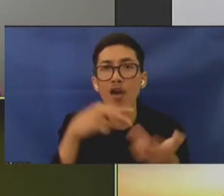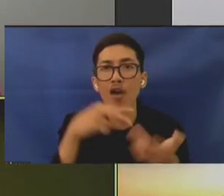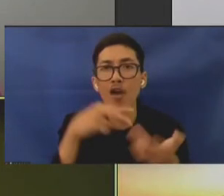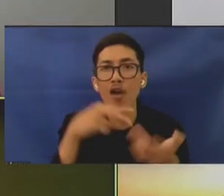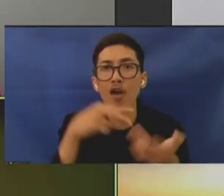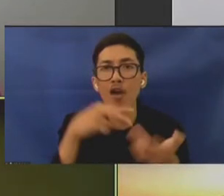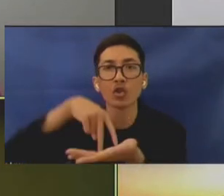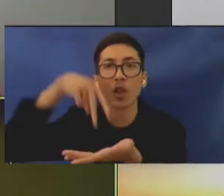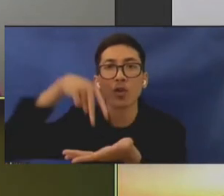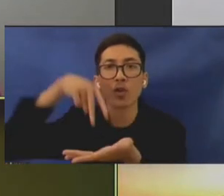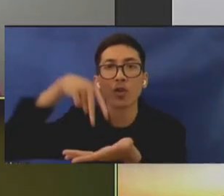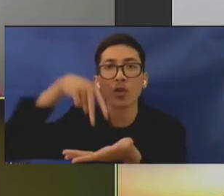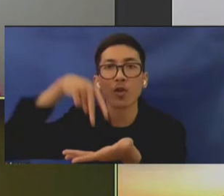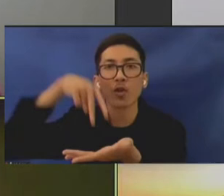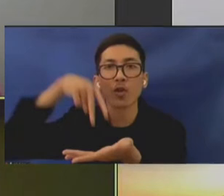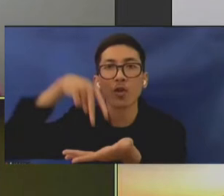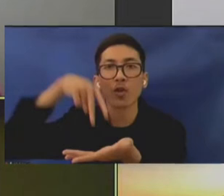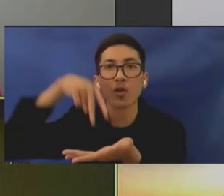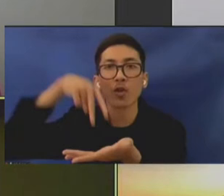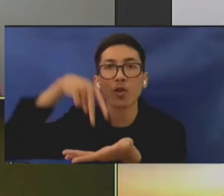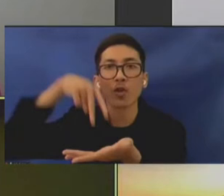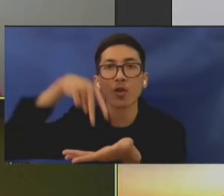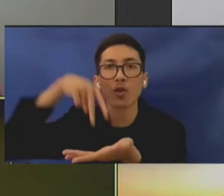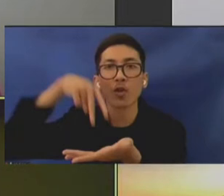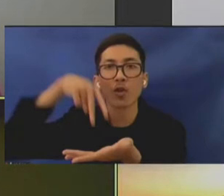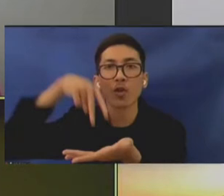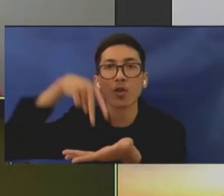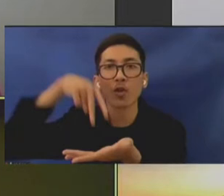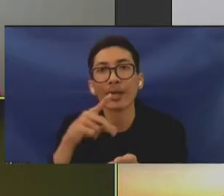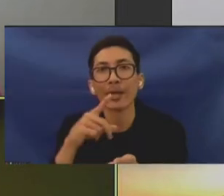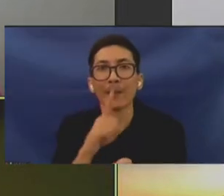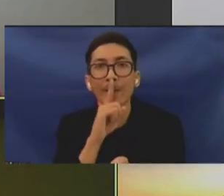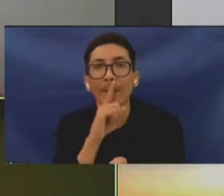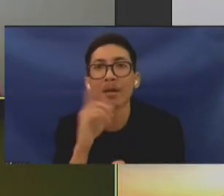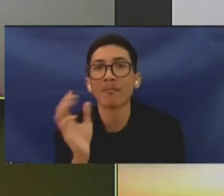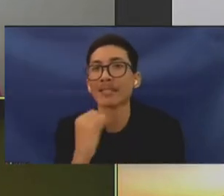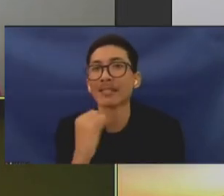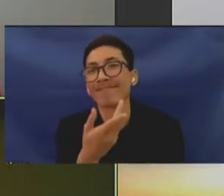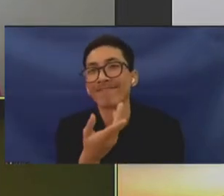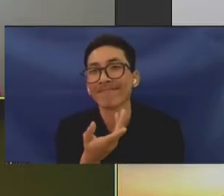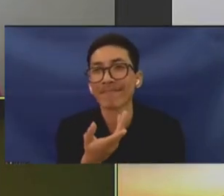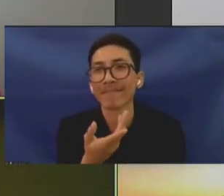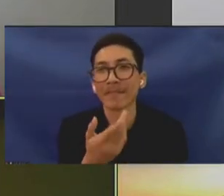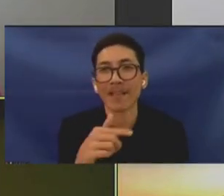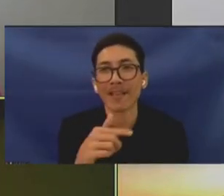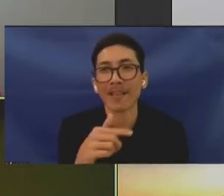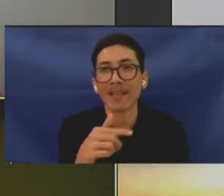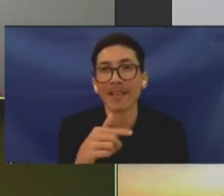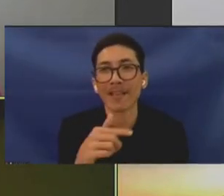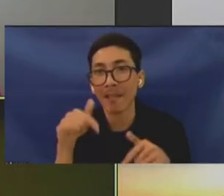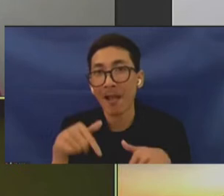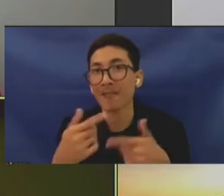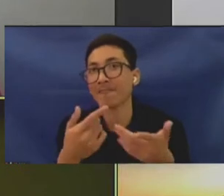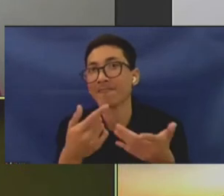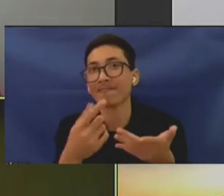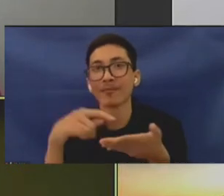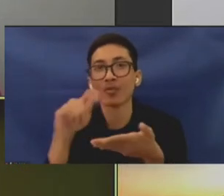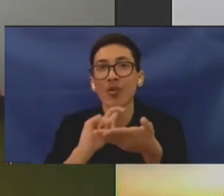gitu. Jadi seperti itu aja. Jadi saat ini dia minatnya ke arah menulis dan ke